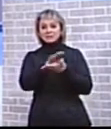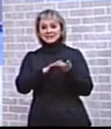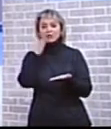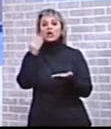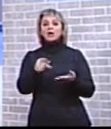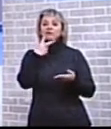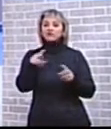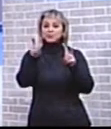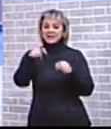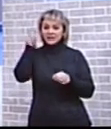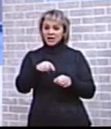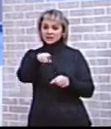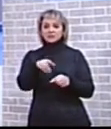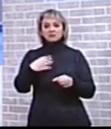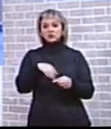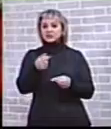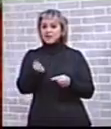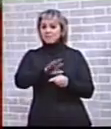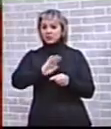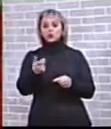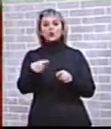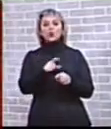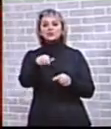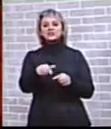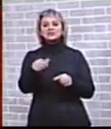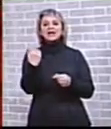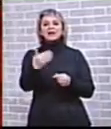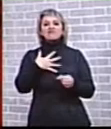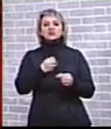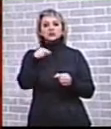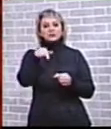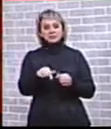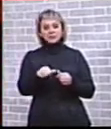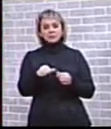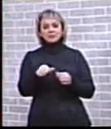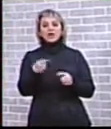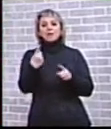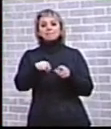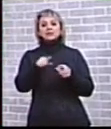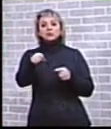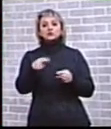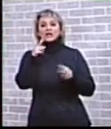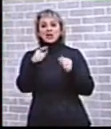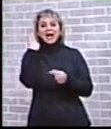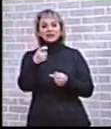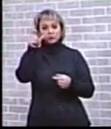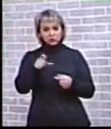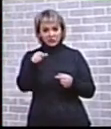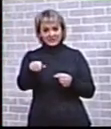приезд проверяющих проигнорировал. Очень удивило и возмутило. Потому что по жалобе одного